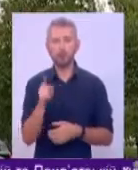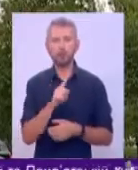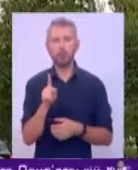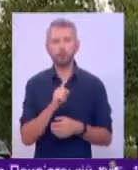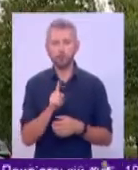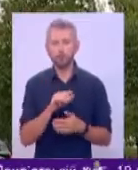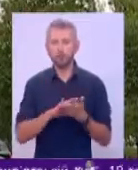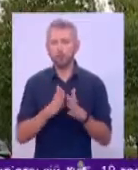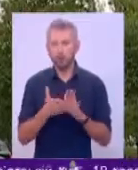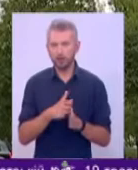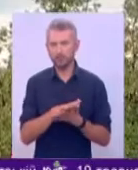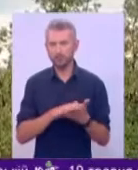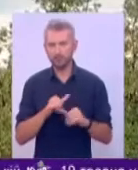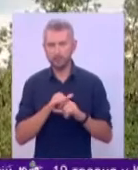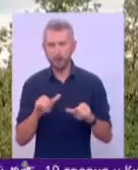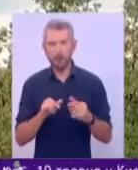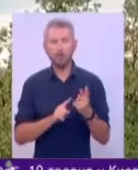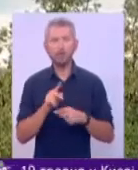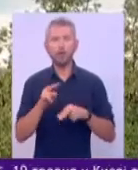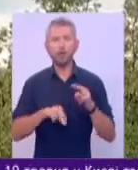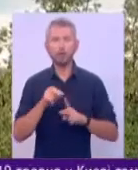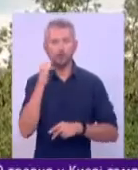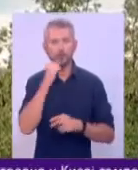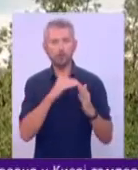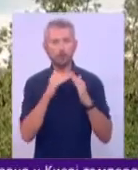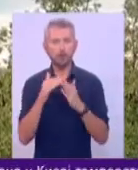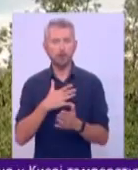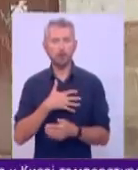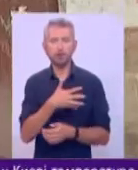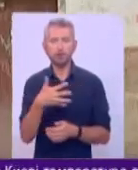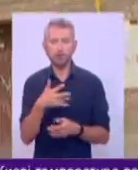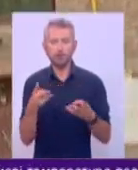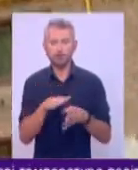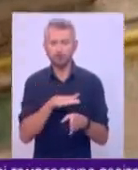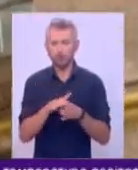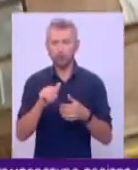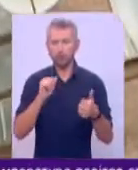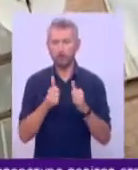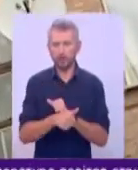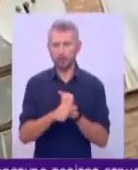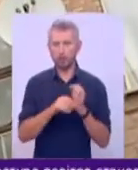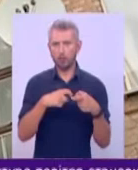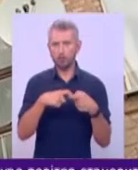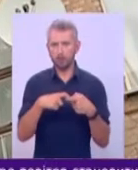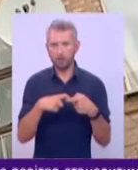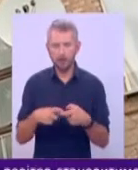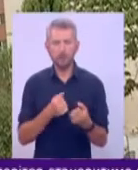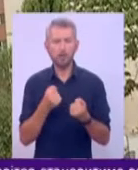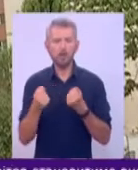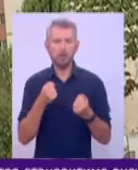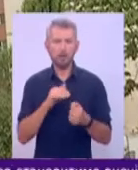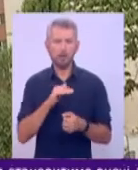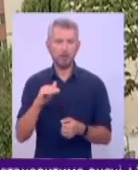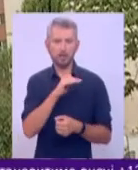зрушити ситуацію з мертвої точки, у реконструкції старого житла наші хрущовки потребують повної заміни комунікацій, укріплення перекриттів,